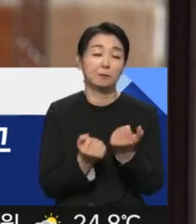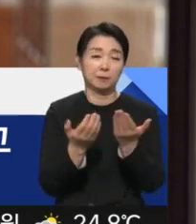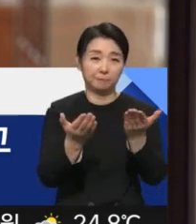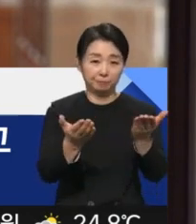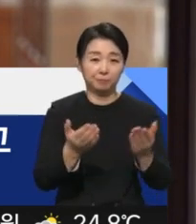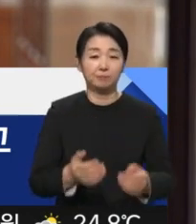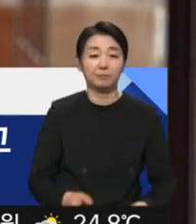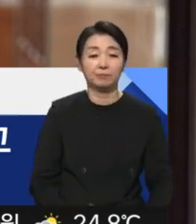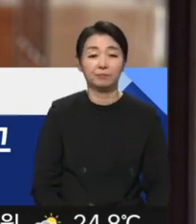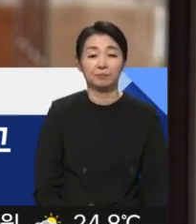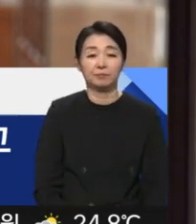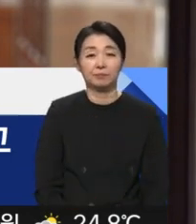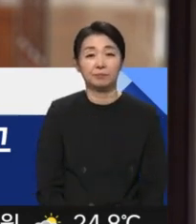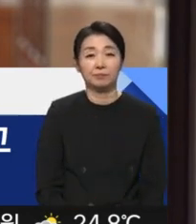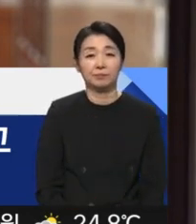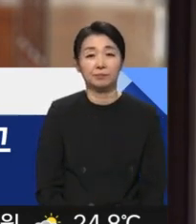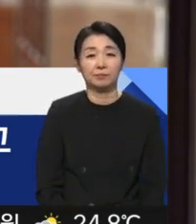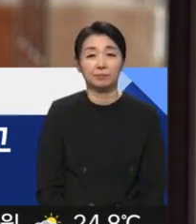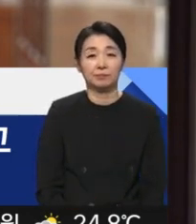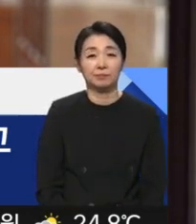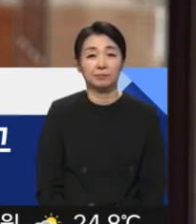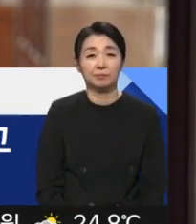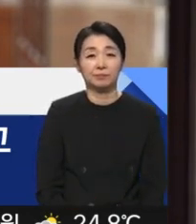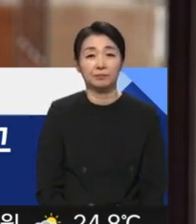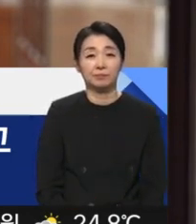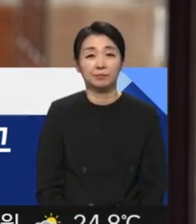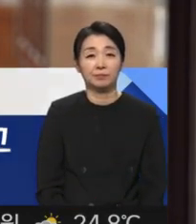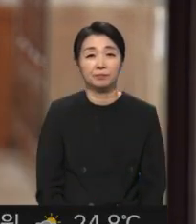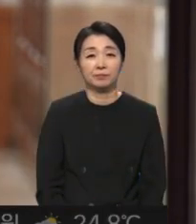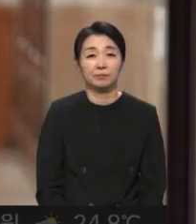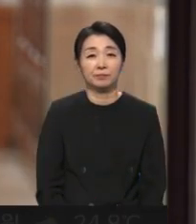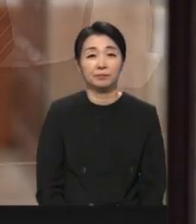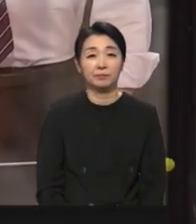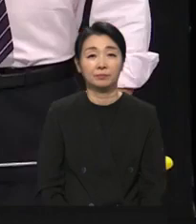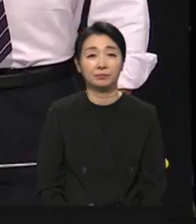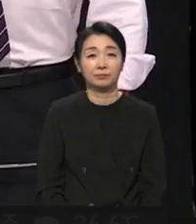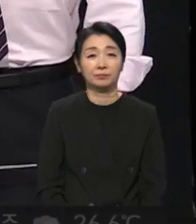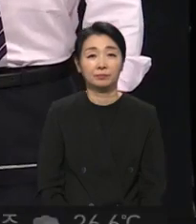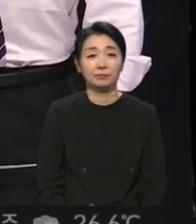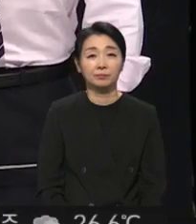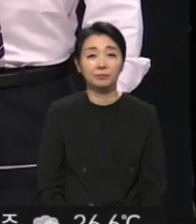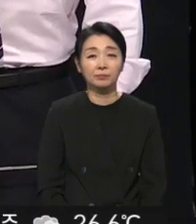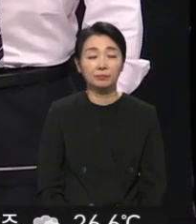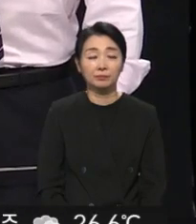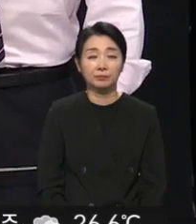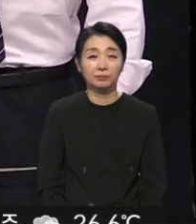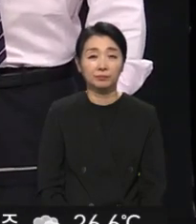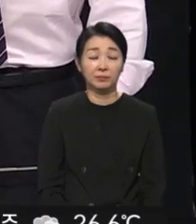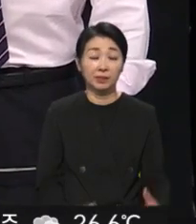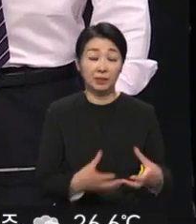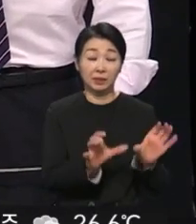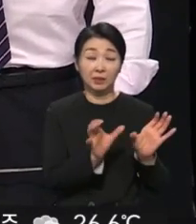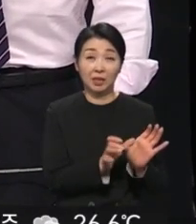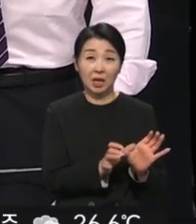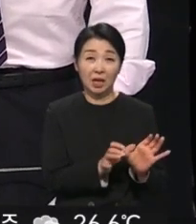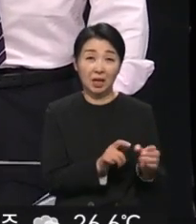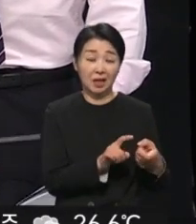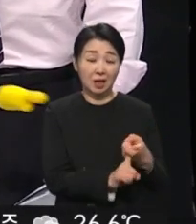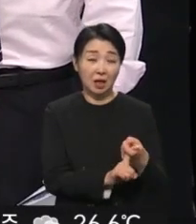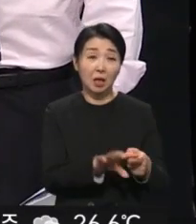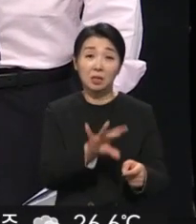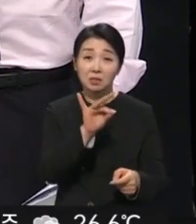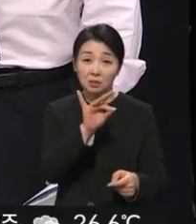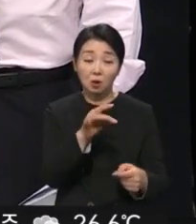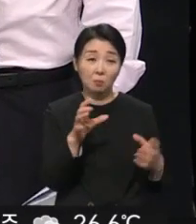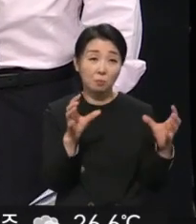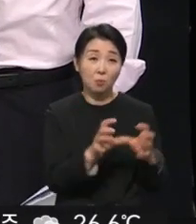방식으로 이런 메시지를 내기로 했습니다. 특히 당내 강경파 초선 모임인